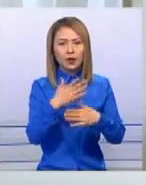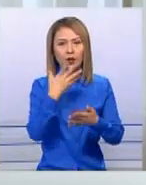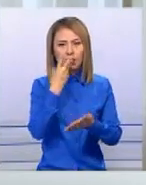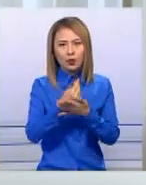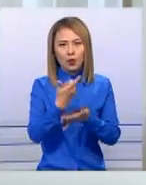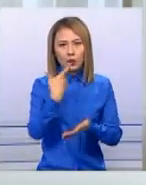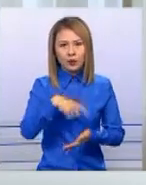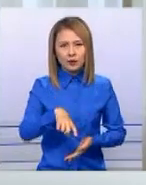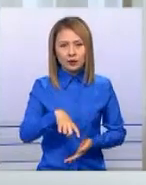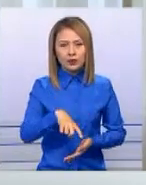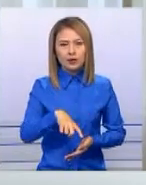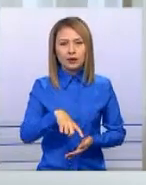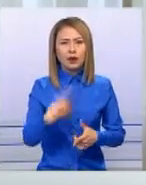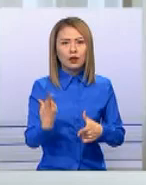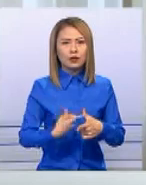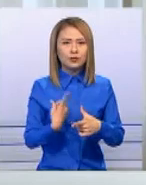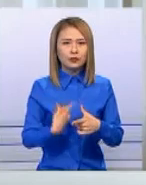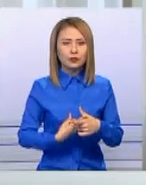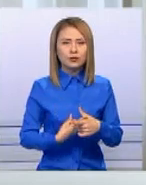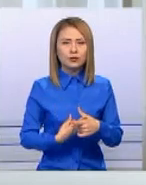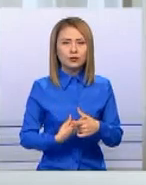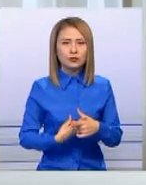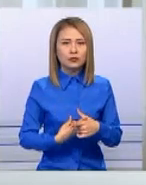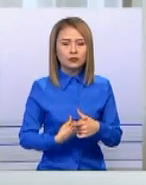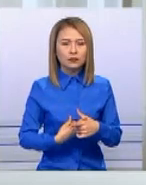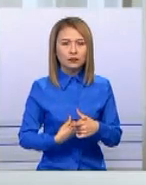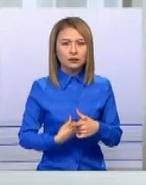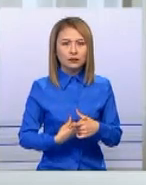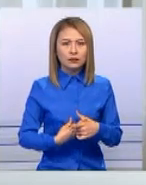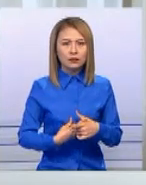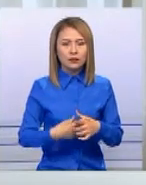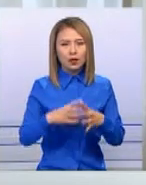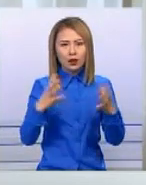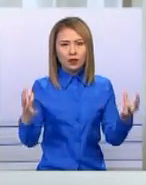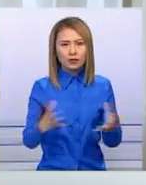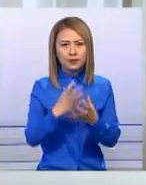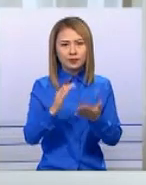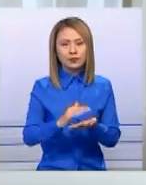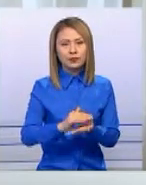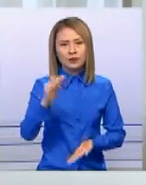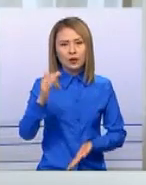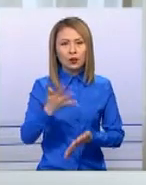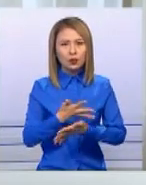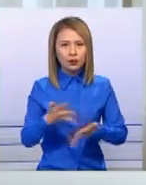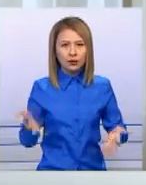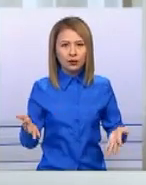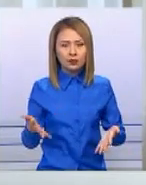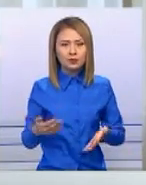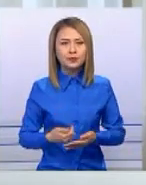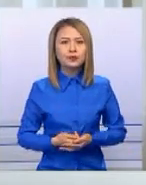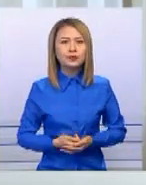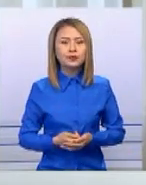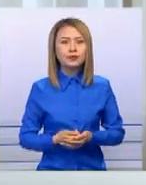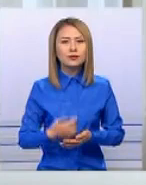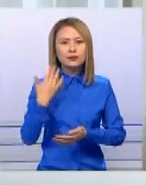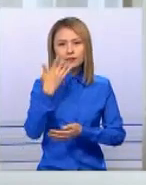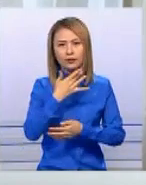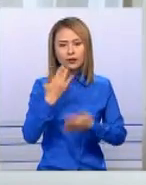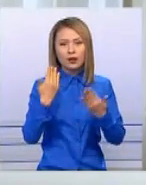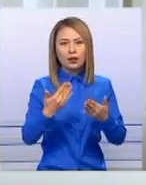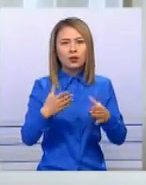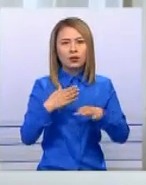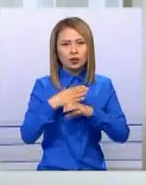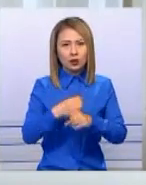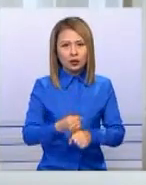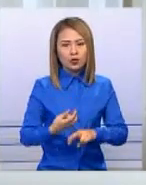өзімізде жаңағы айтылып кетті, мысалы, асыл тұқымды мал шаруашылықтары көбейді. Шетелдік неге сұраныс